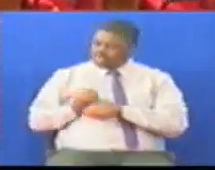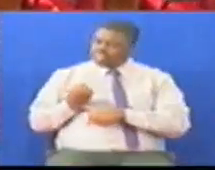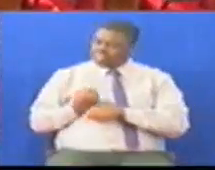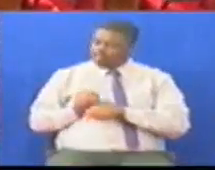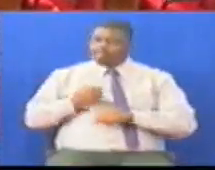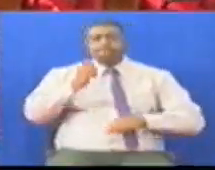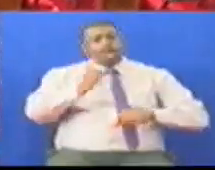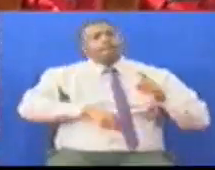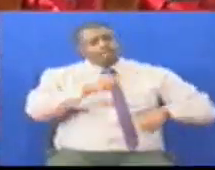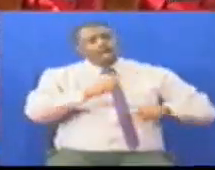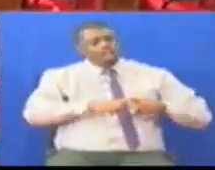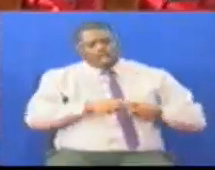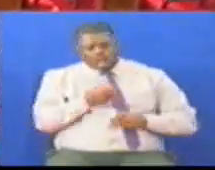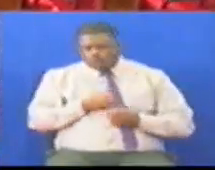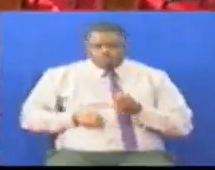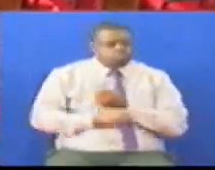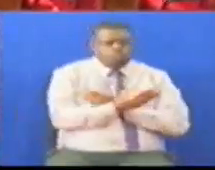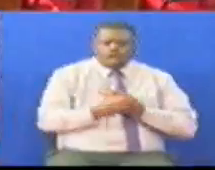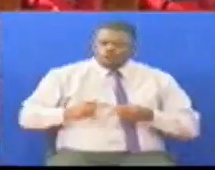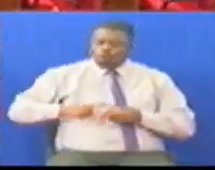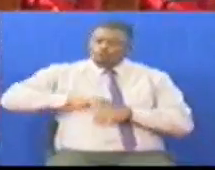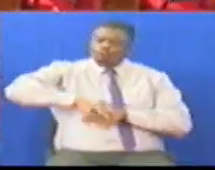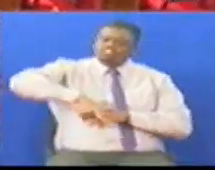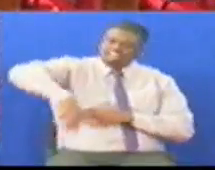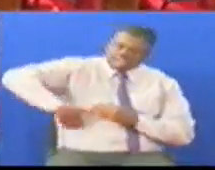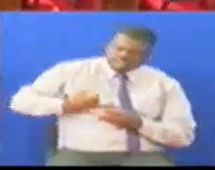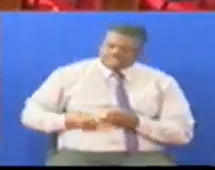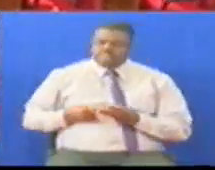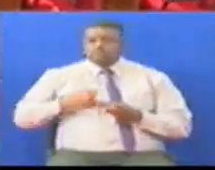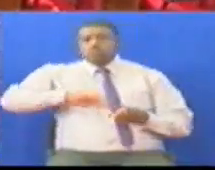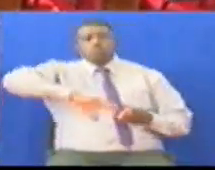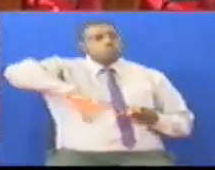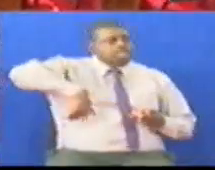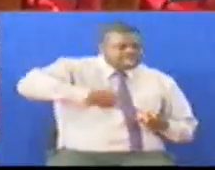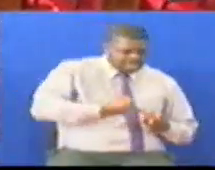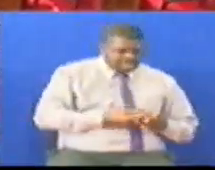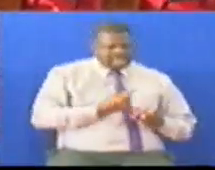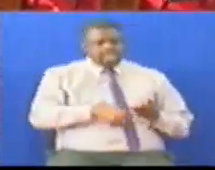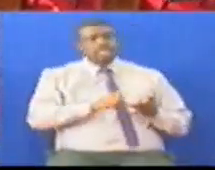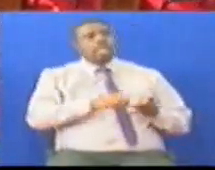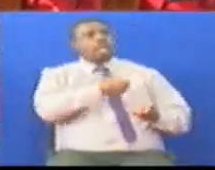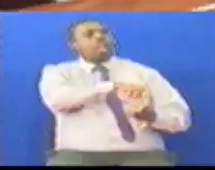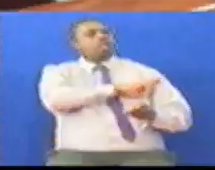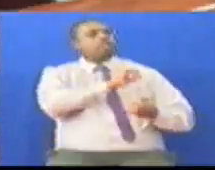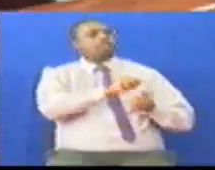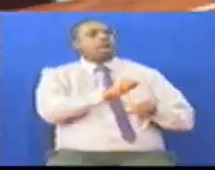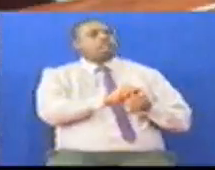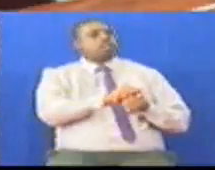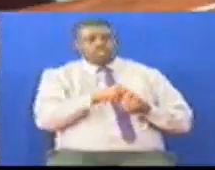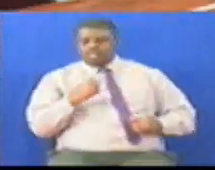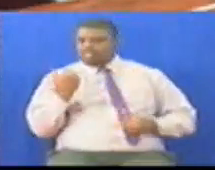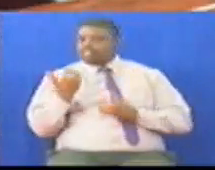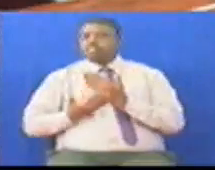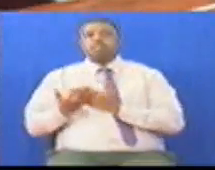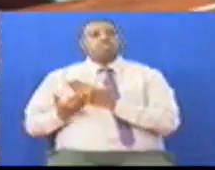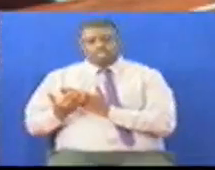anavyopambana na rushwa, ufisadi, ubadhirifu na rasilimali za umma.